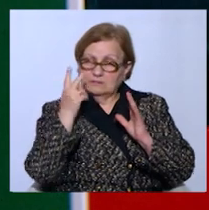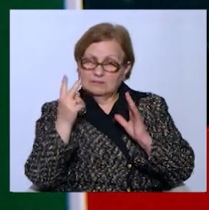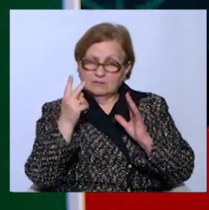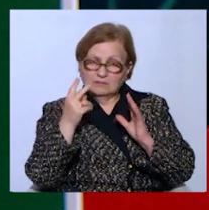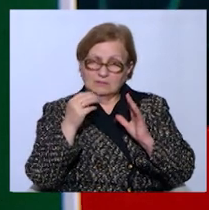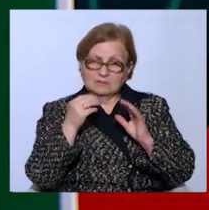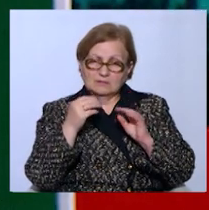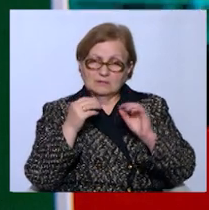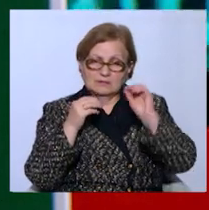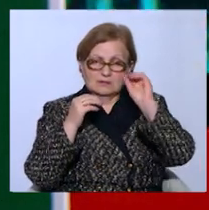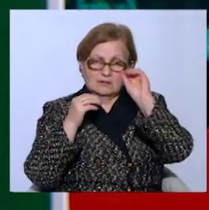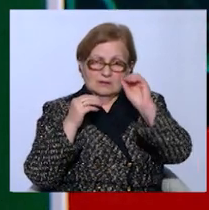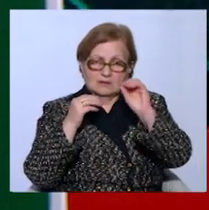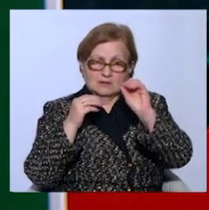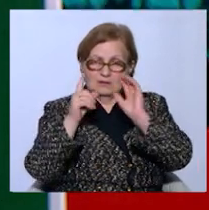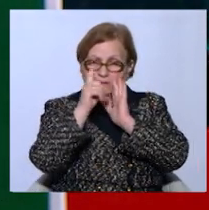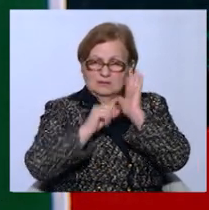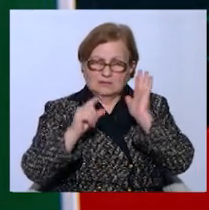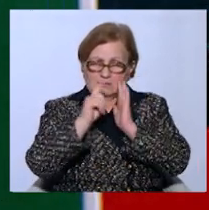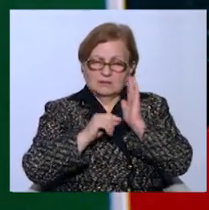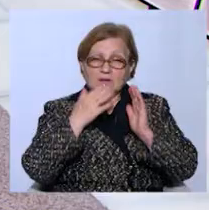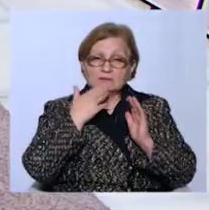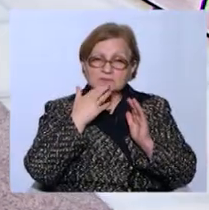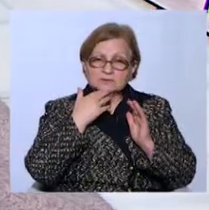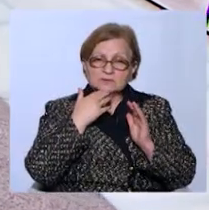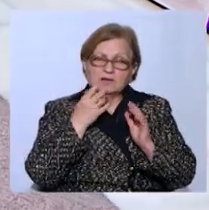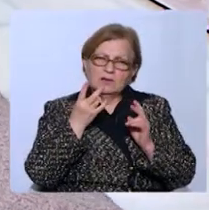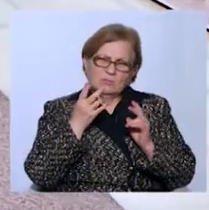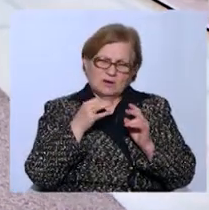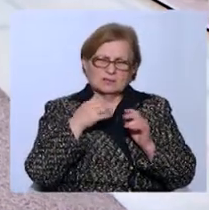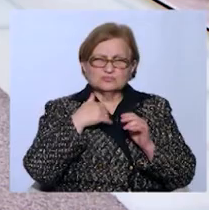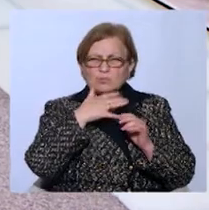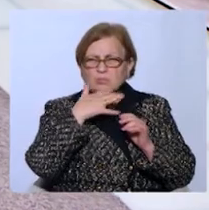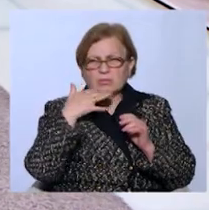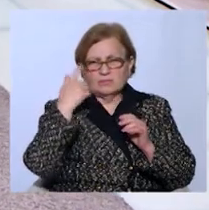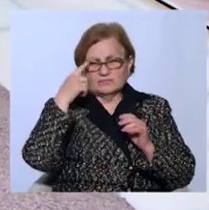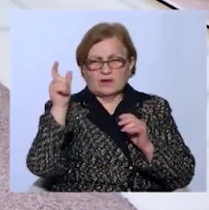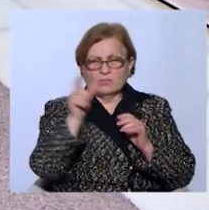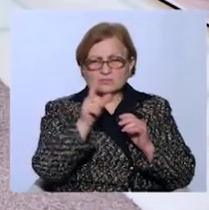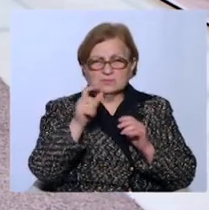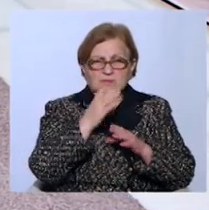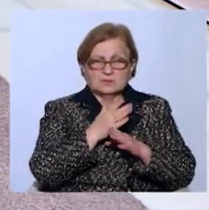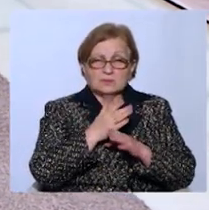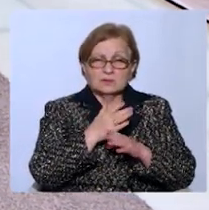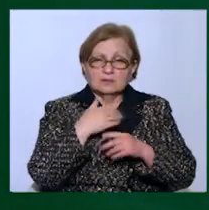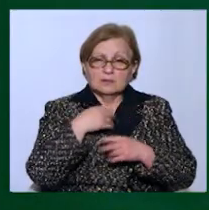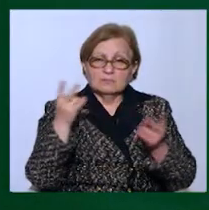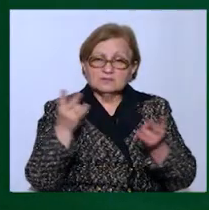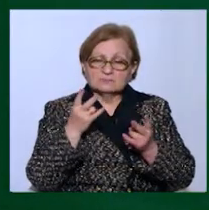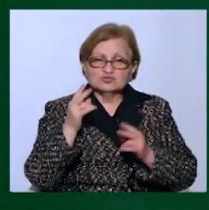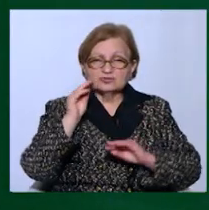ხელში დაადებთ ეს წვერო, ეს წვერო, მაგრამ ჩვენ ახლა 1060-დან გვექნება საქმე და თქვენ პირადად. ამიტომ დამჭირდება